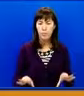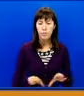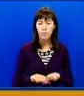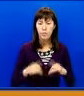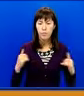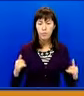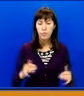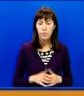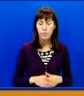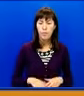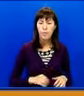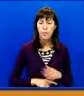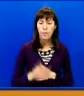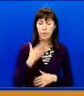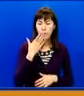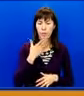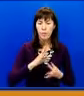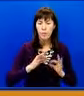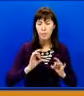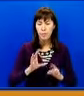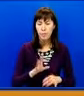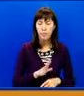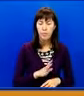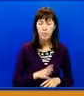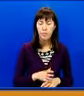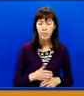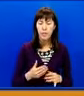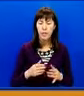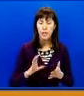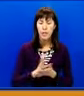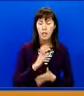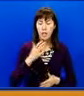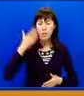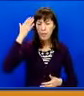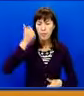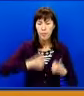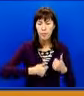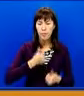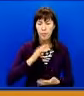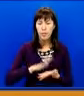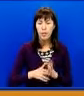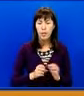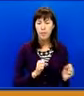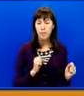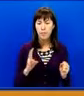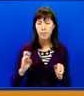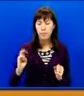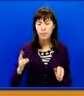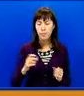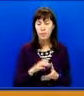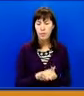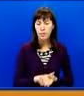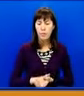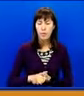развития. Выступавшие докладчики подробно остановились на таких аспектах статьи, как конкурентоспособность, прагматизм, сохранение национальной